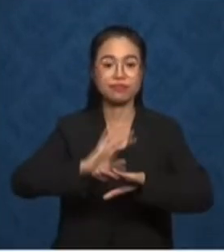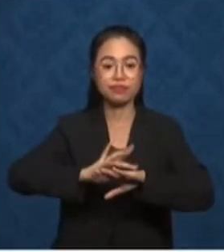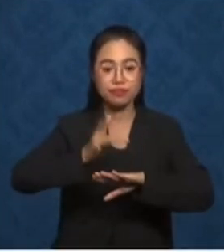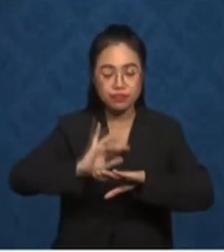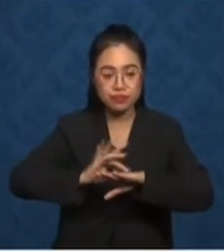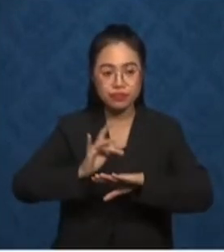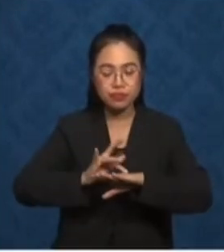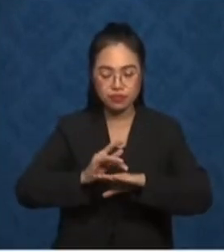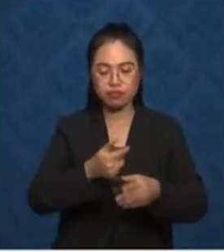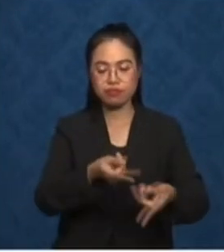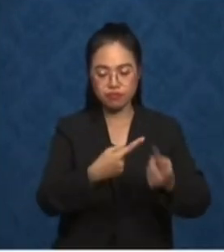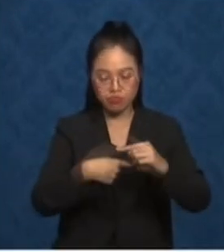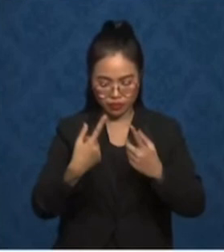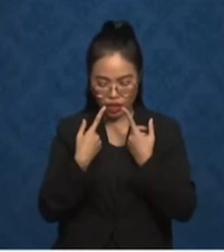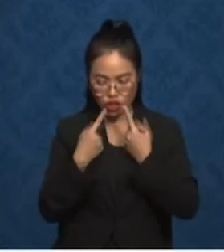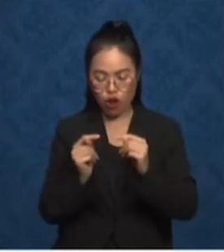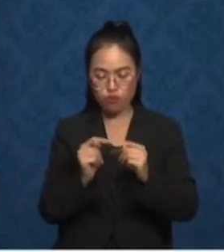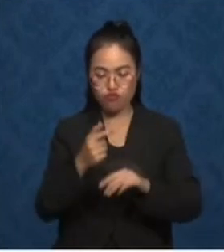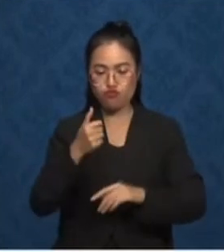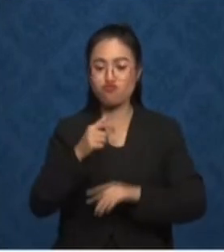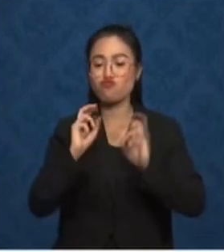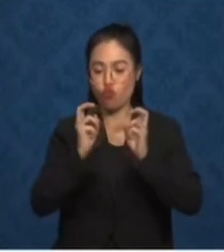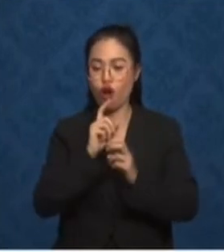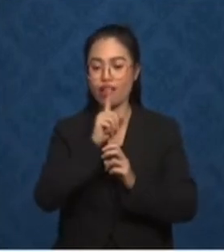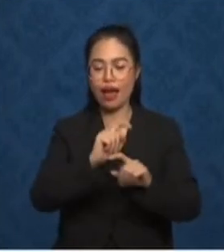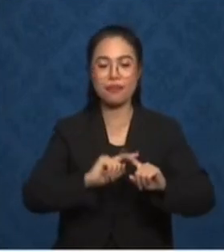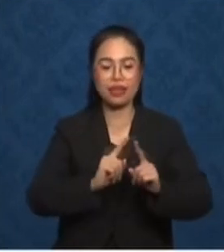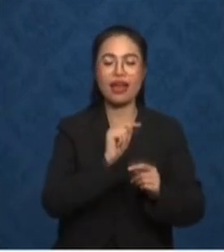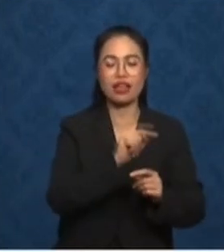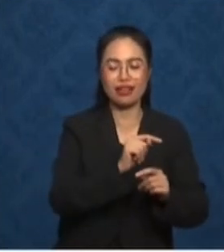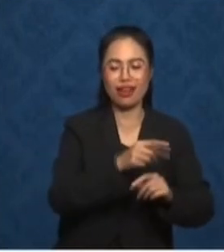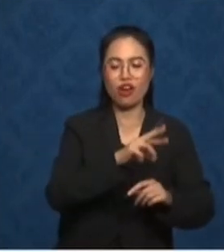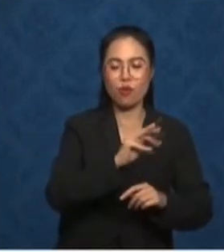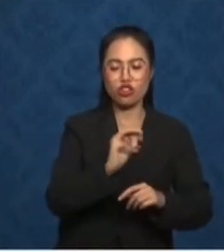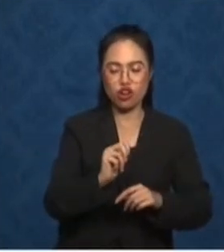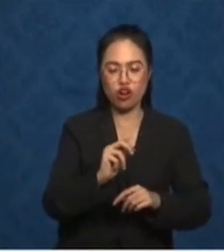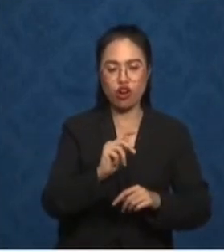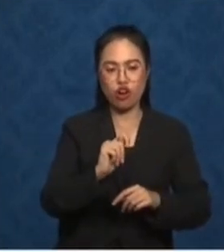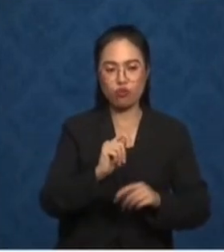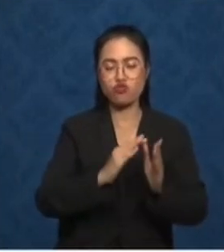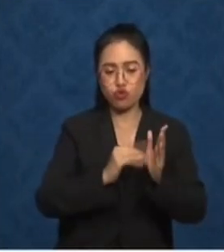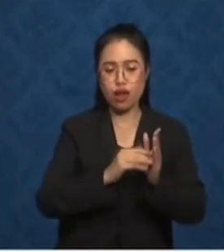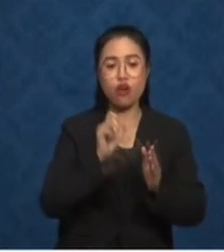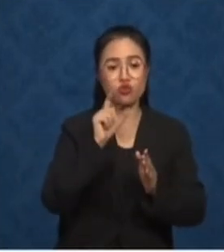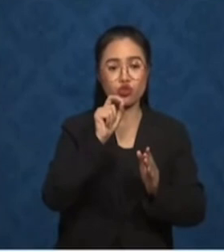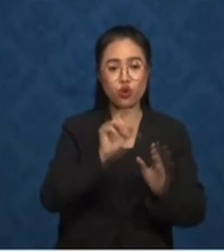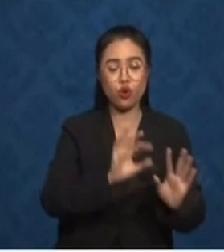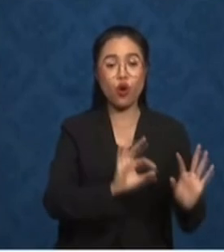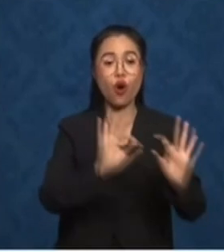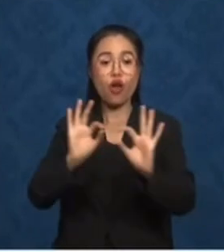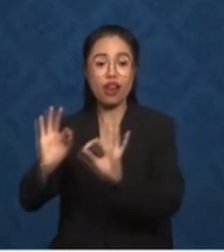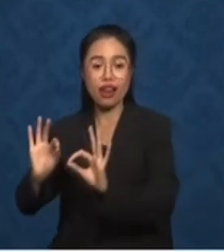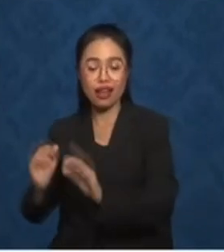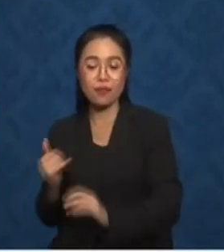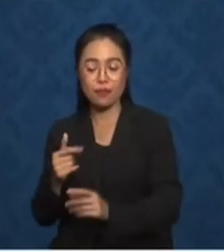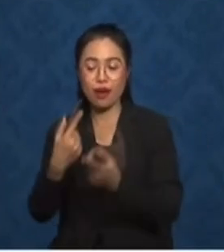ศวร์ เป็ ผู้ ตบ กฎารถามเหตร ครัจริ ขอลื่องการตอบ กฎาร ออกไป